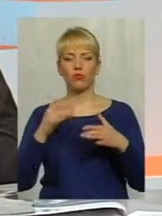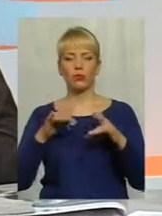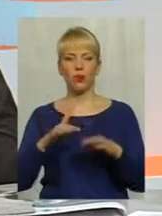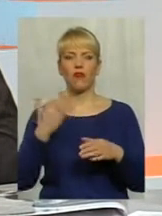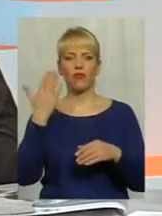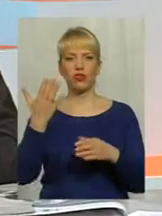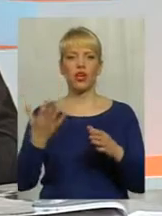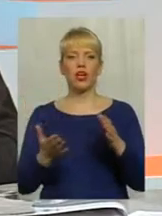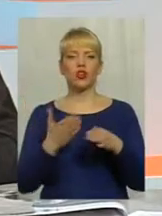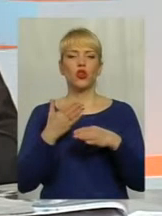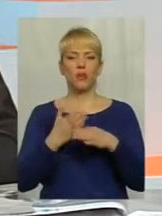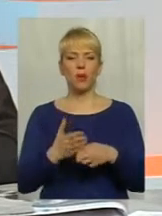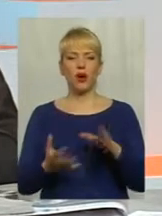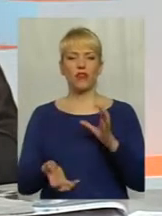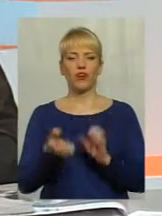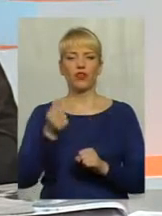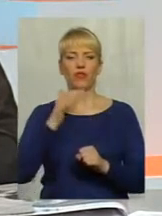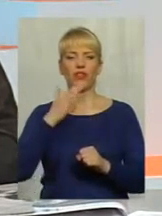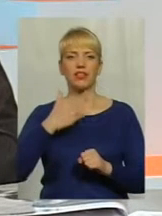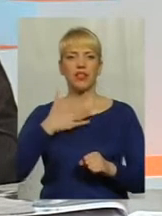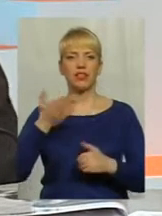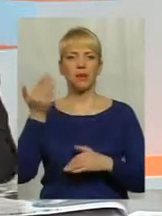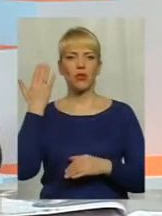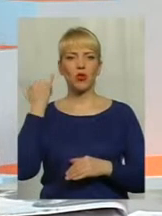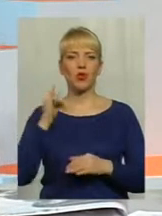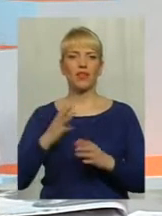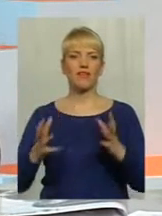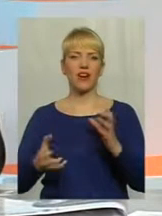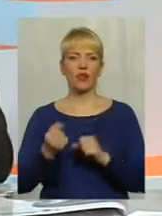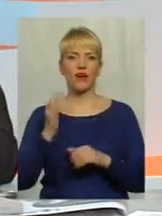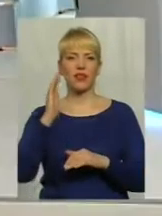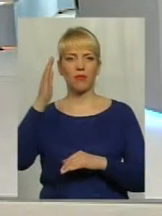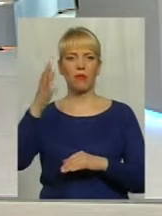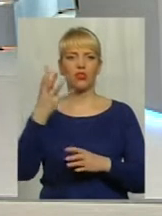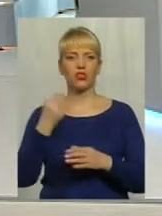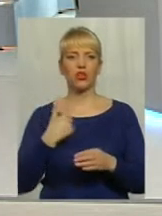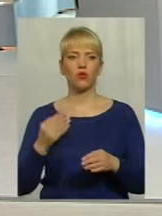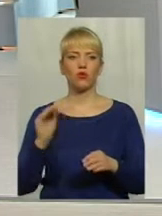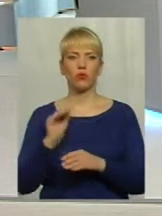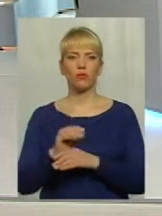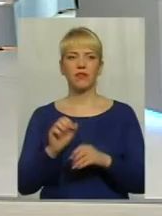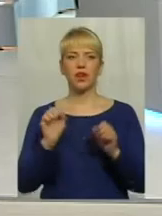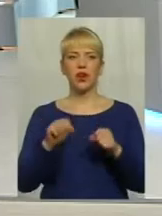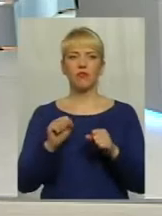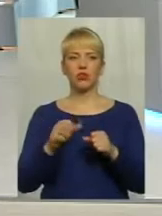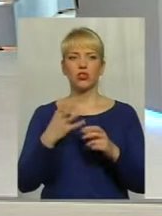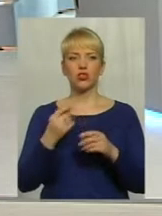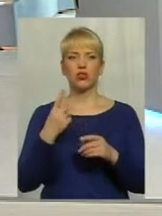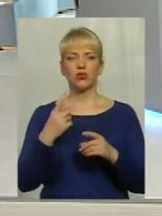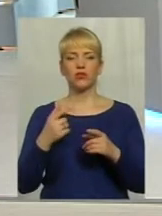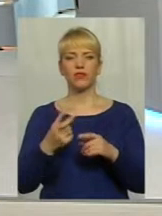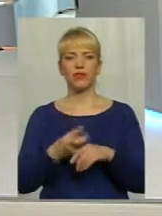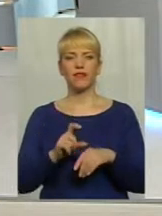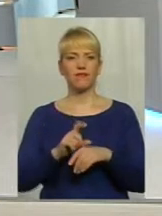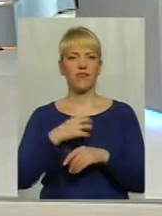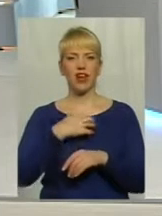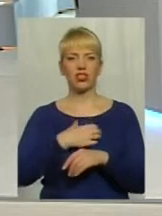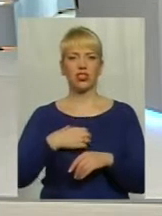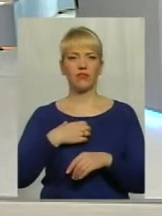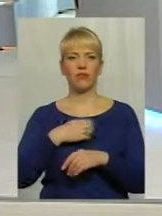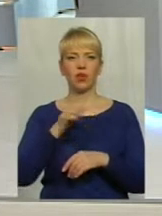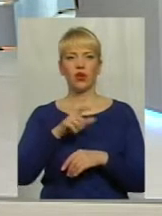наше минуле і врятувати наше майбутнє. Ну і ще хочу додати, можливо, саме важливе, яке ми, знаєте, люди